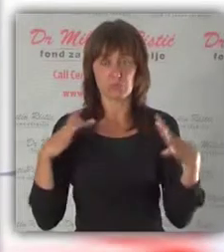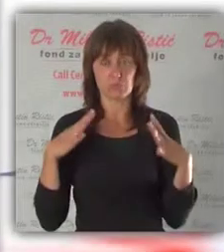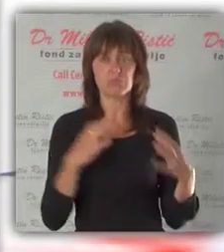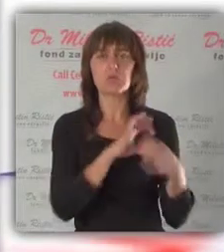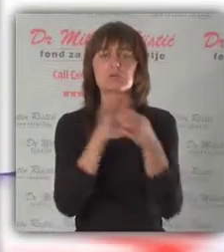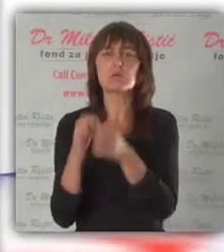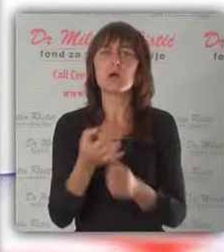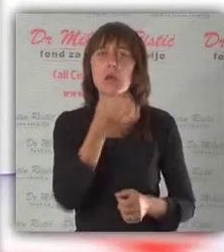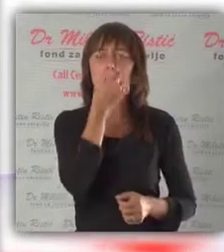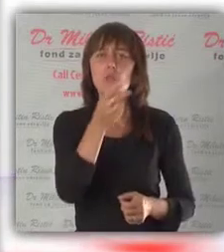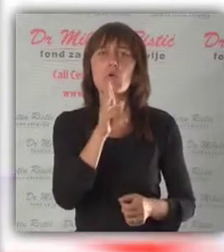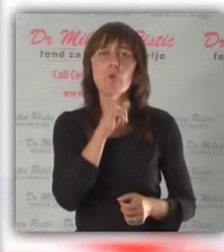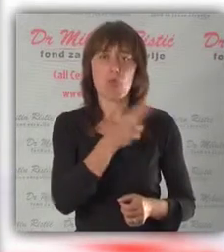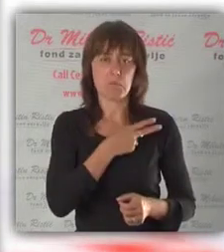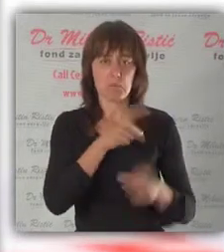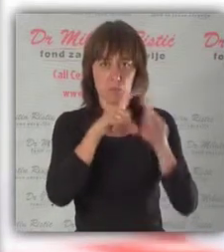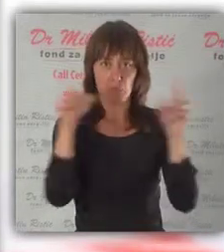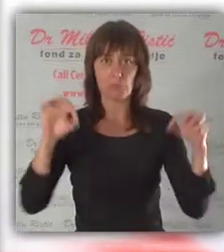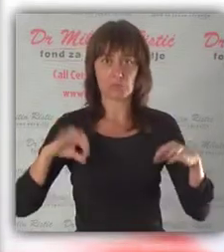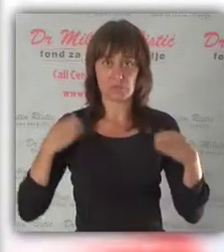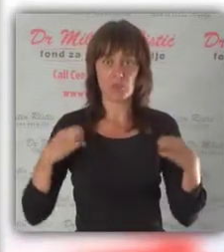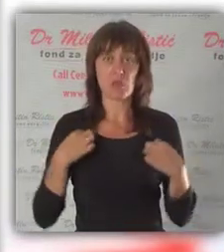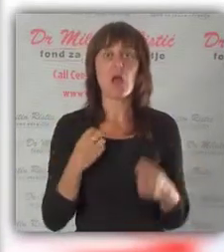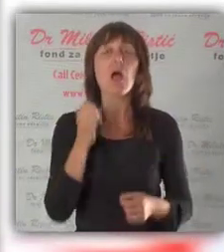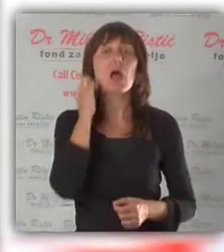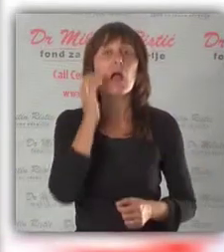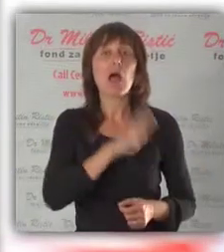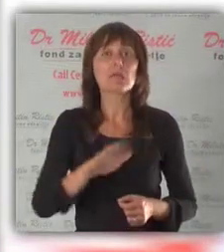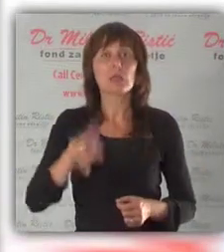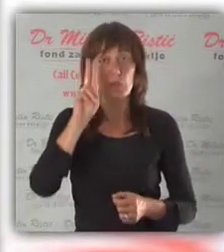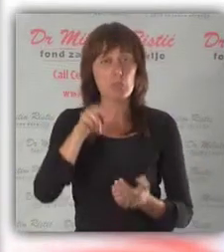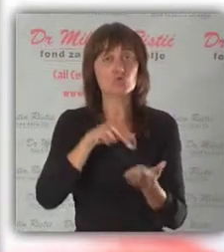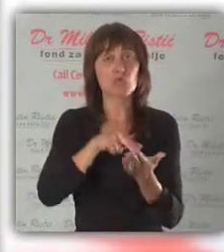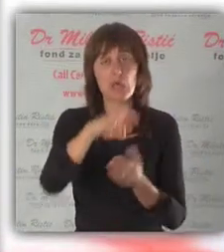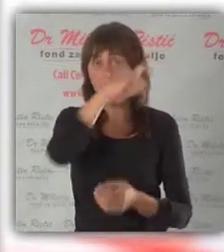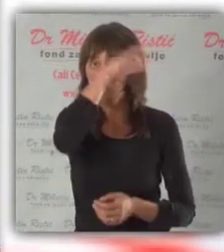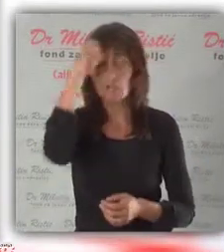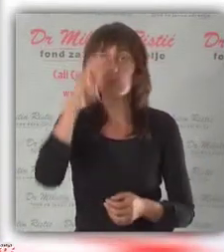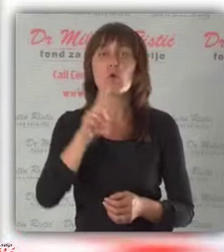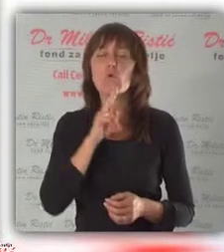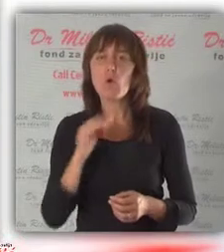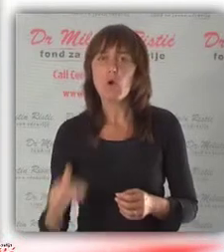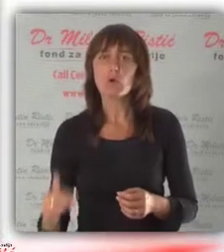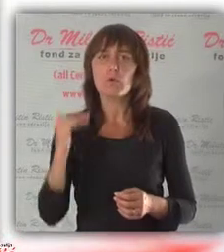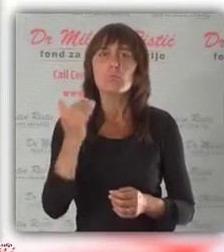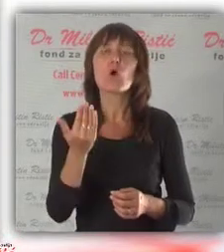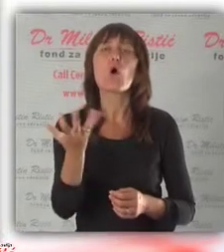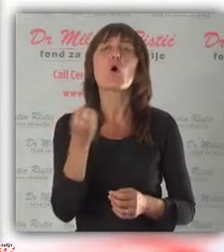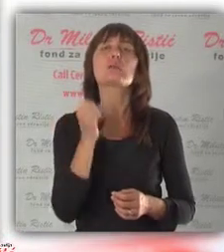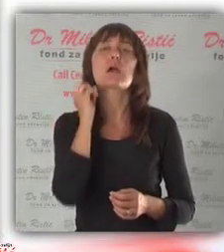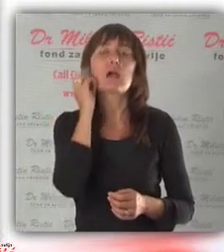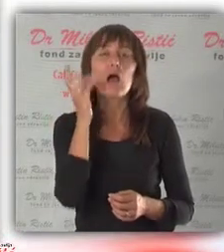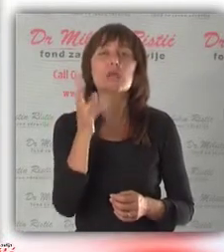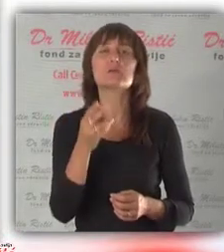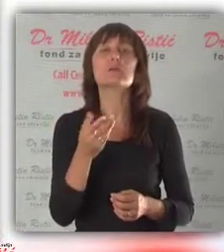Kad krenu godišnji odmori, najčešća pitanja koje imamo u ordinaciji su kada dete može krenuti na letovanje, u kom uzrastu, od